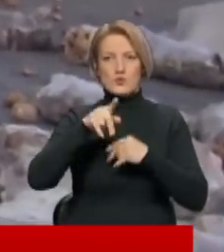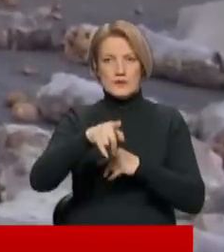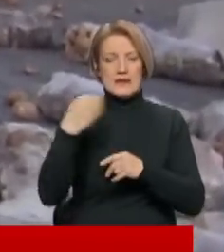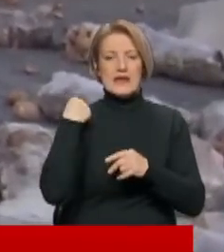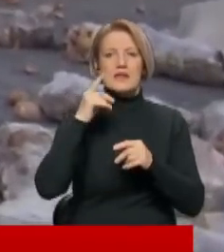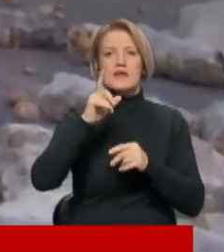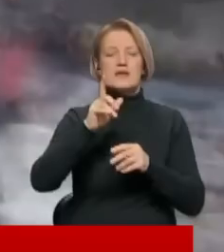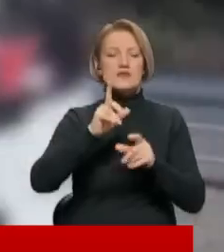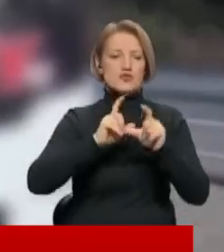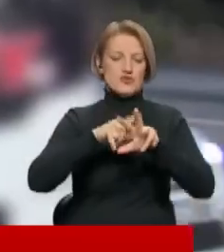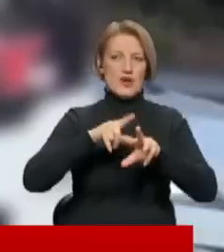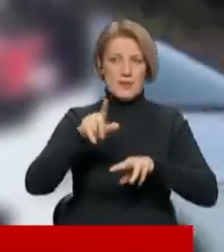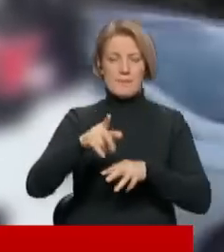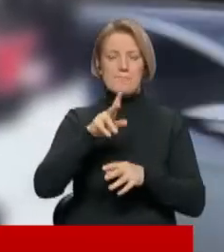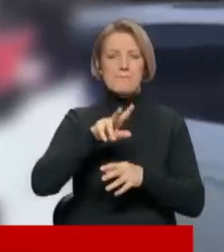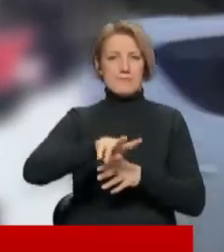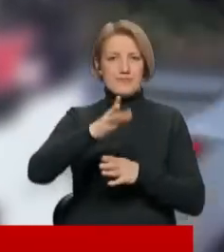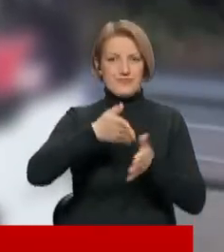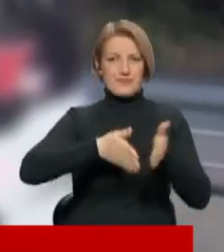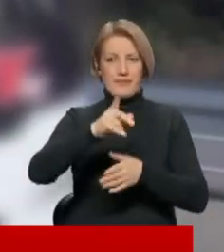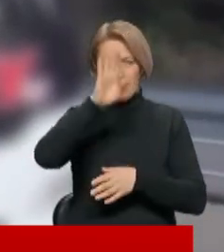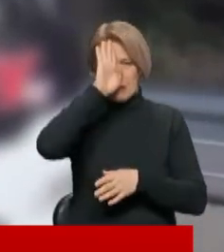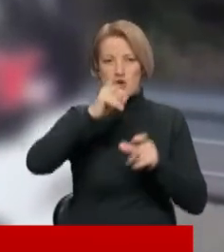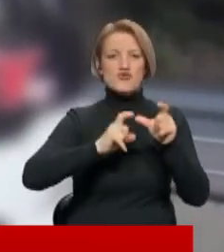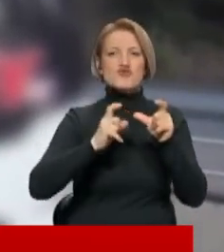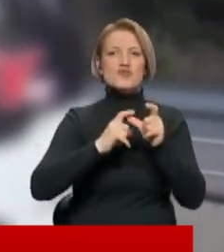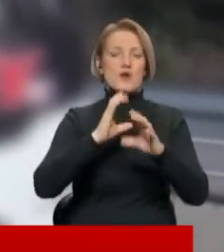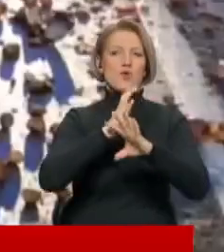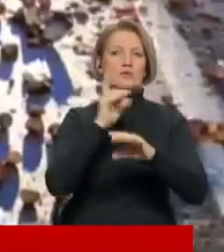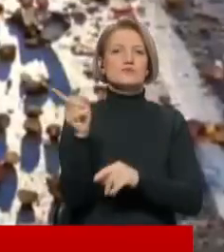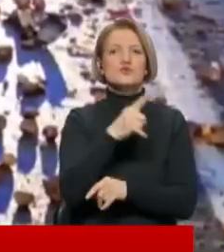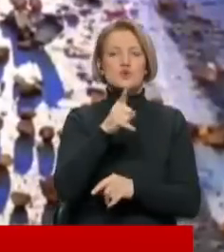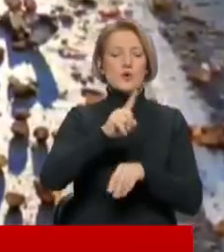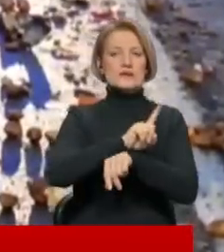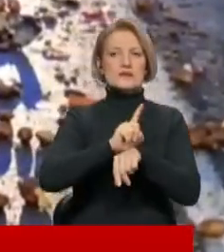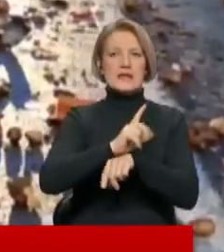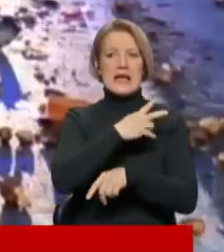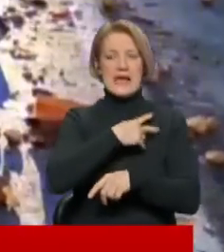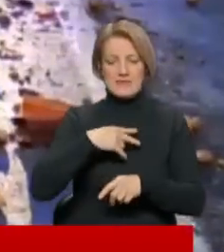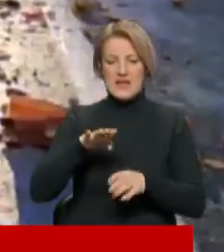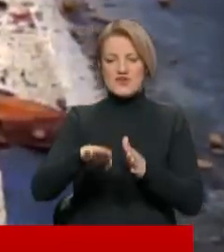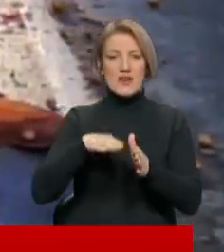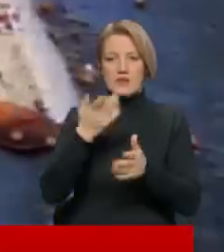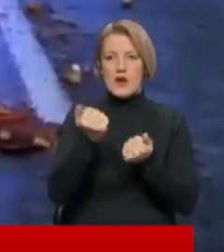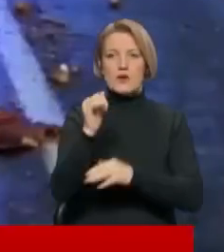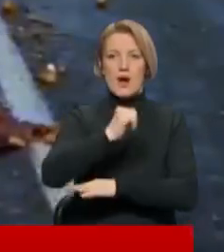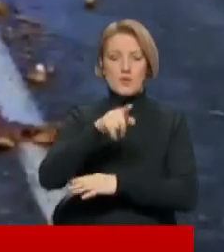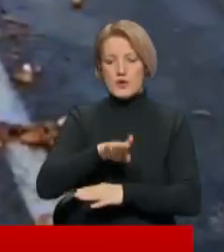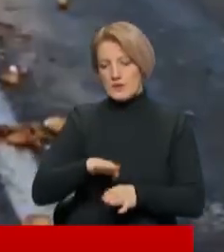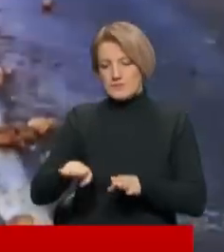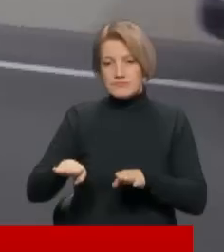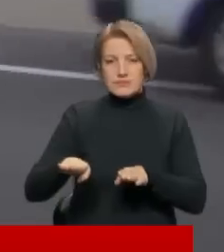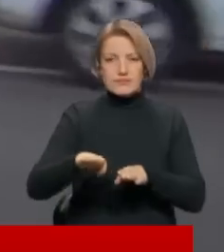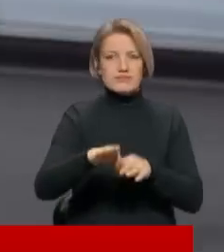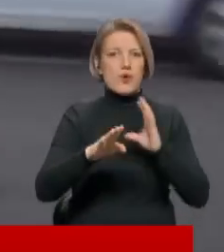gece Mahallesi mevkinde içinde 10 yolcusuyla İstanbul Şarköy seferini yapıyordu otobüs o sırada Emniyet şeridinde bulunan kamyon yola çıktı